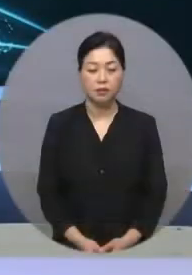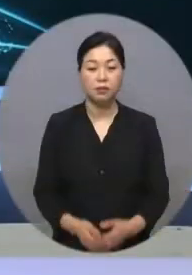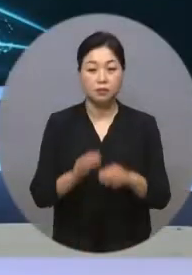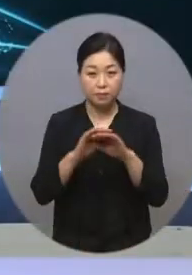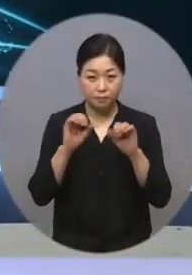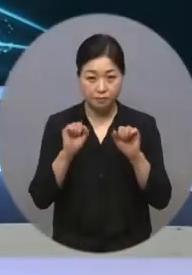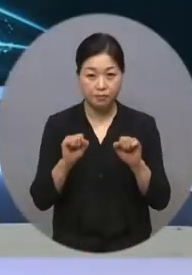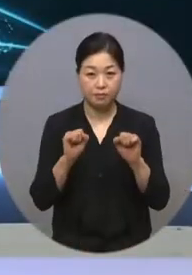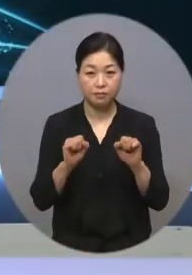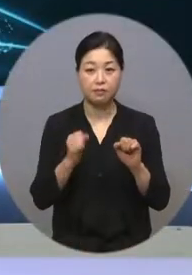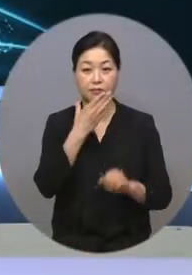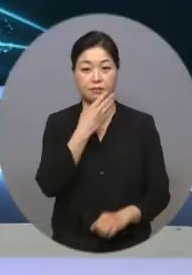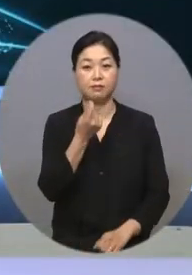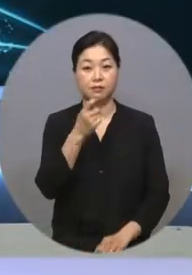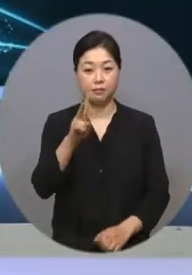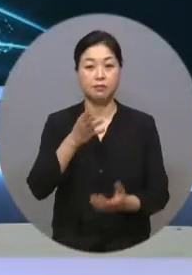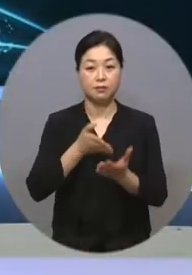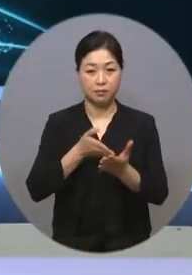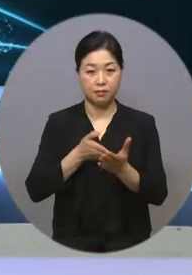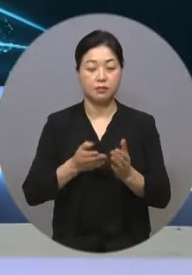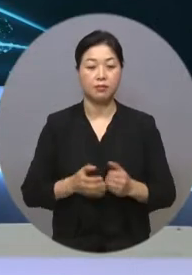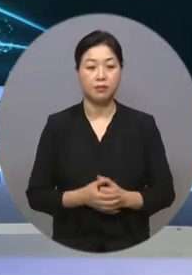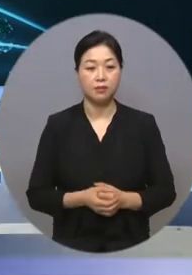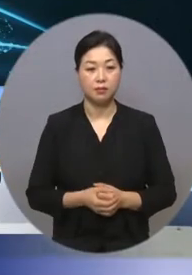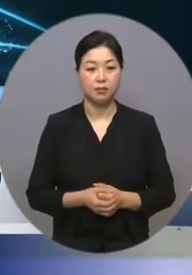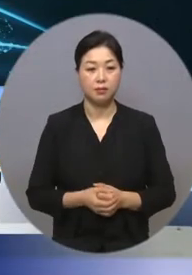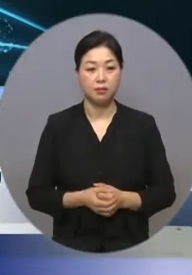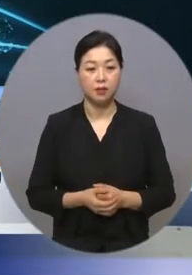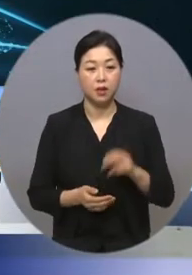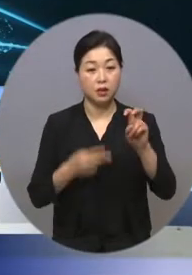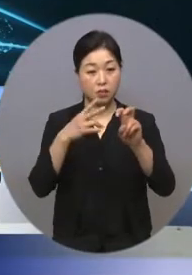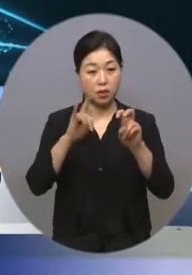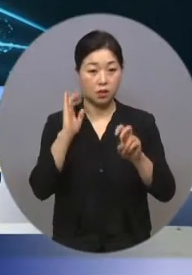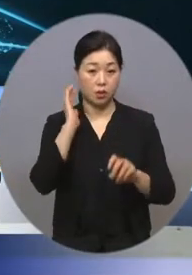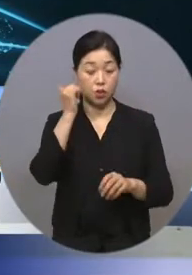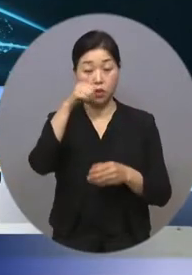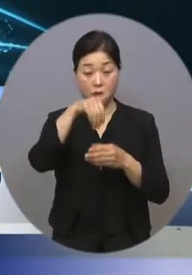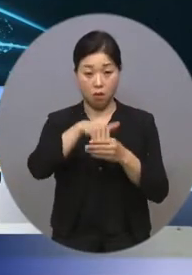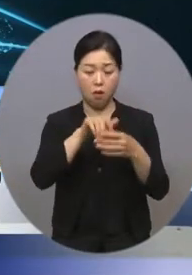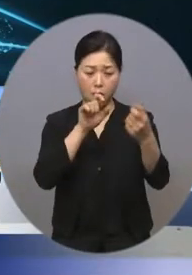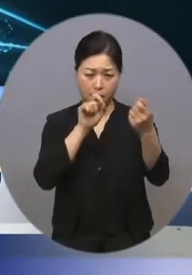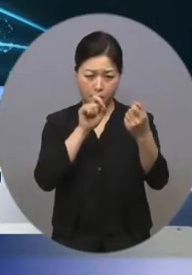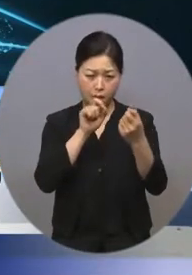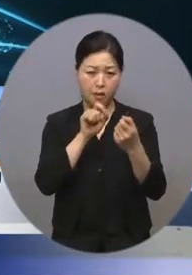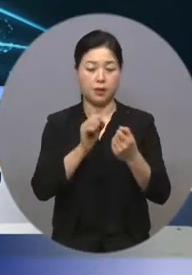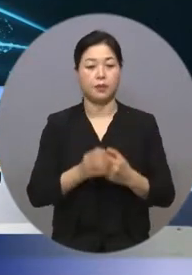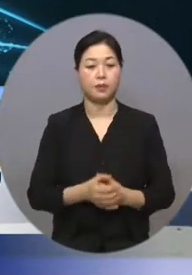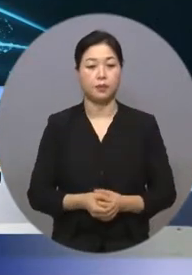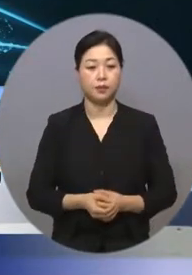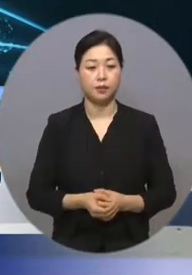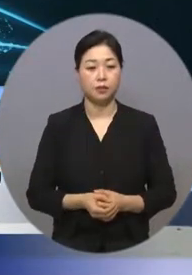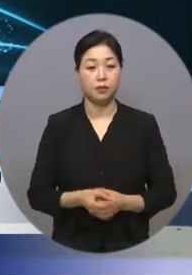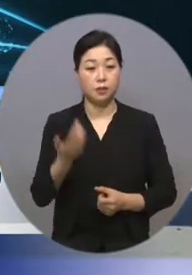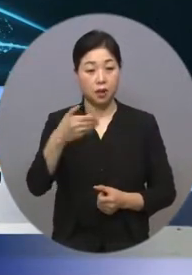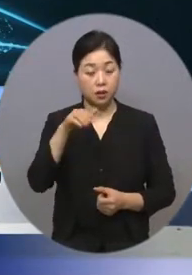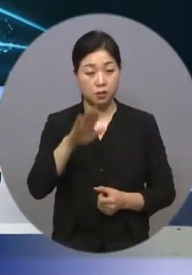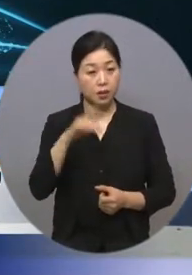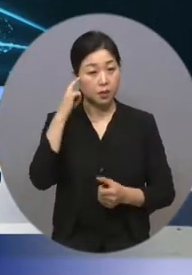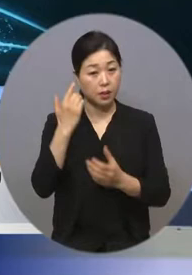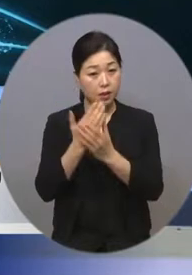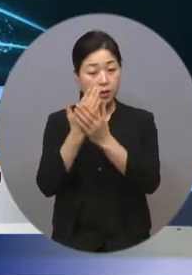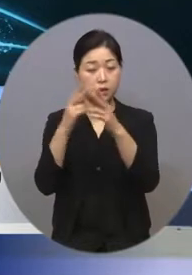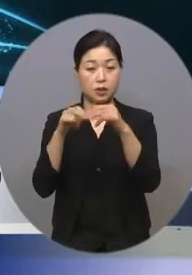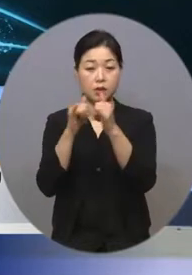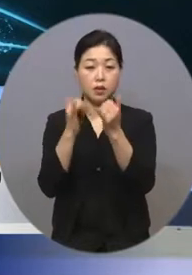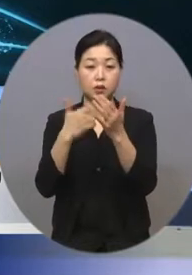시청자 여러분 안녕하십니까? 복지TV 뉴스입니다. 제20대 대통령 선거가 다가오고 있습니다. 하지만 발달장애인을